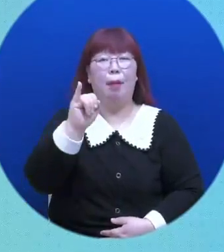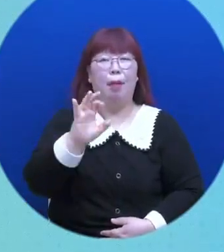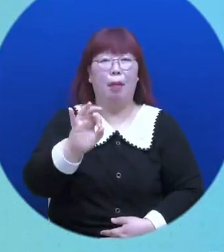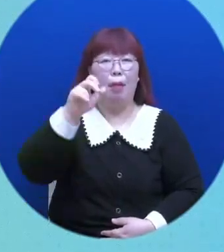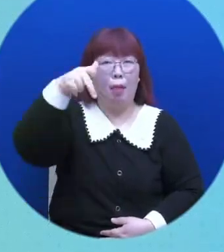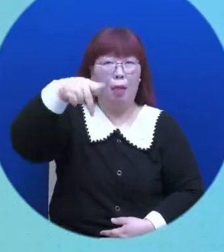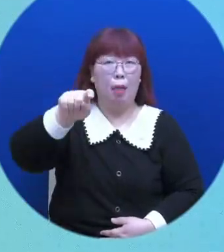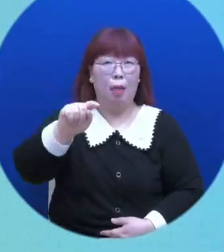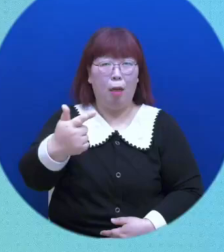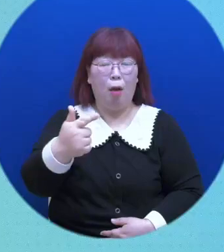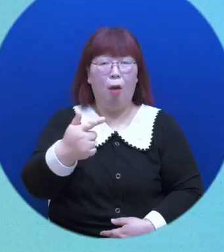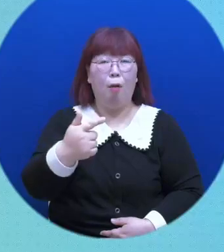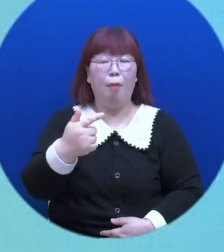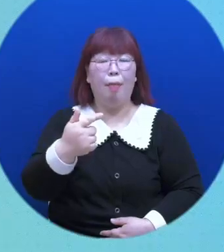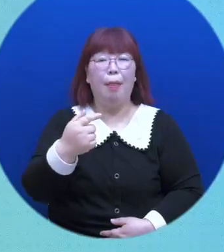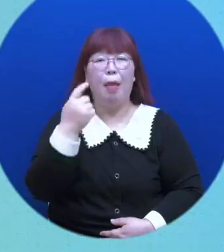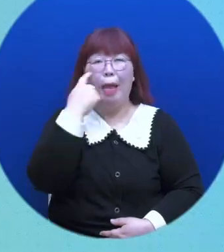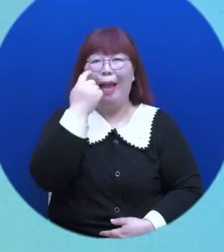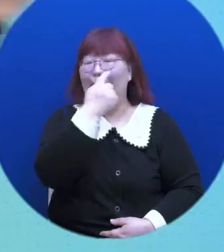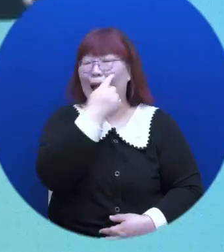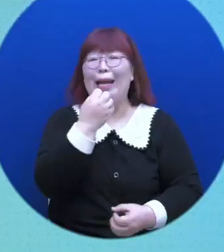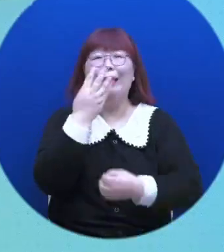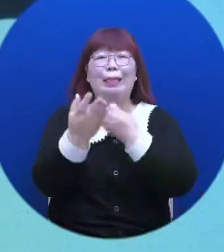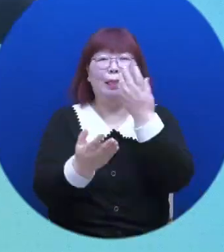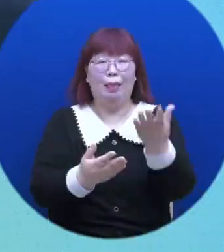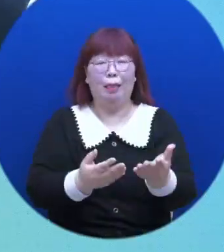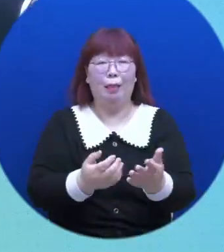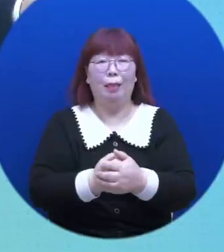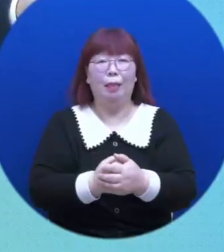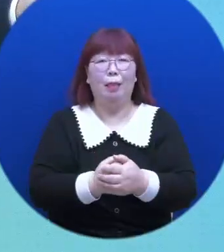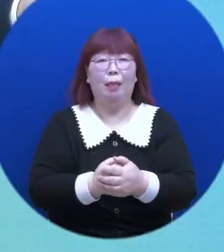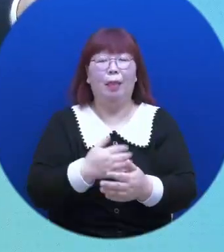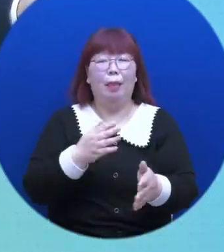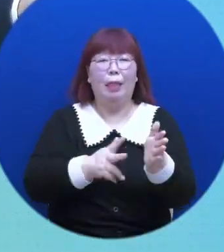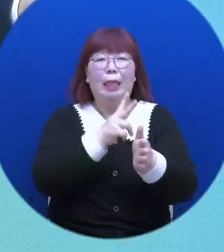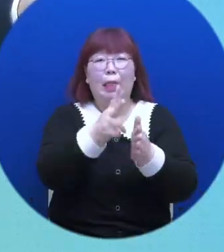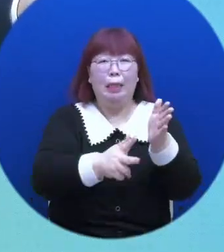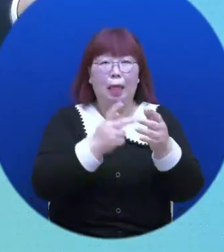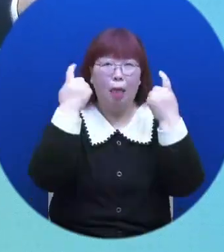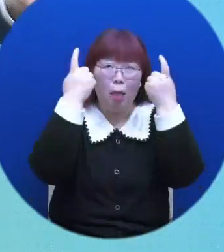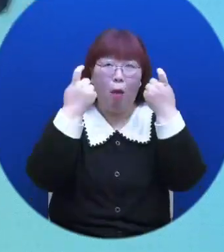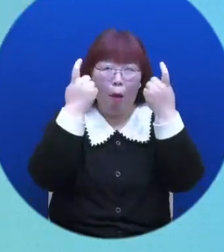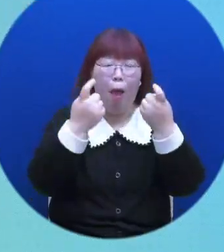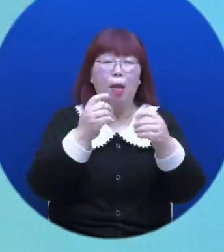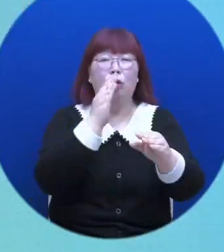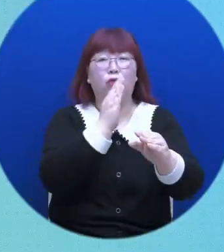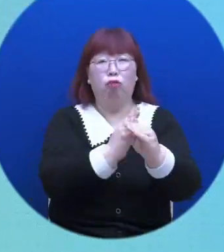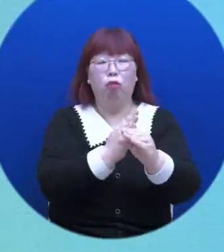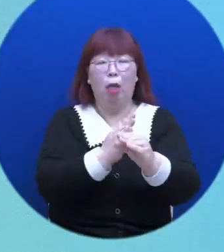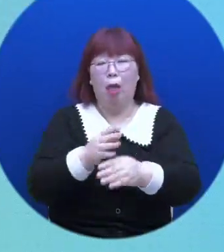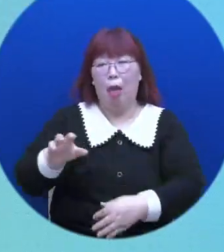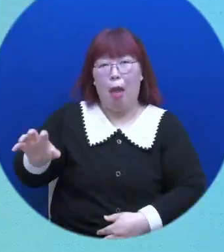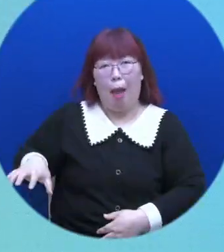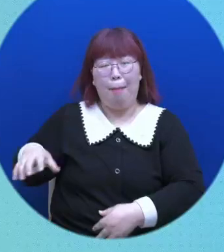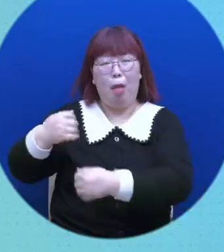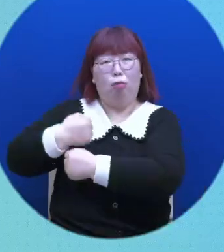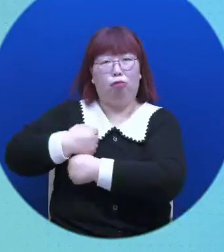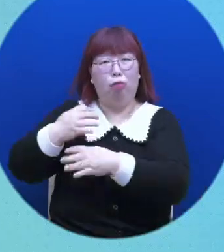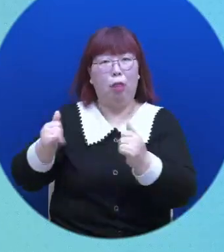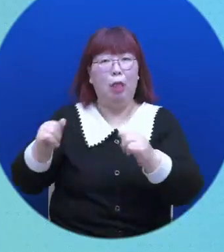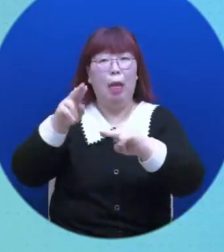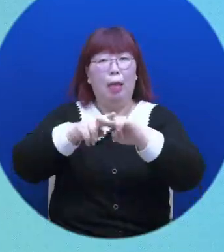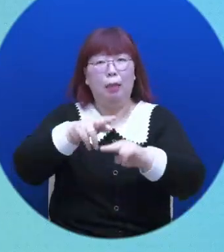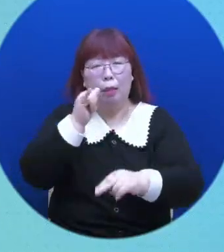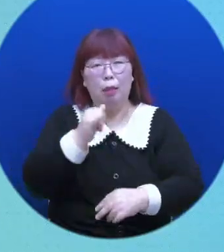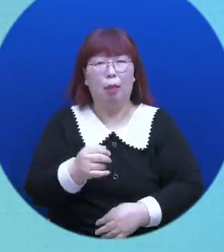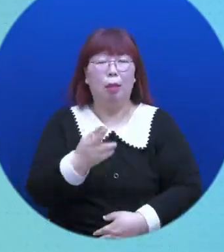그가 젊었을 때 기차 여행을 합니다. 옆에 한 군인이 앉아 있어요. 그런데 한참을 가던 군인이 담배